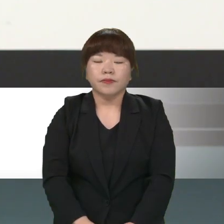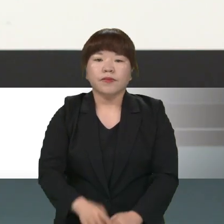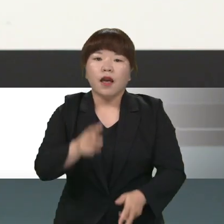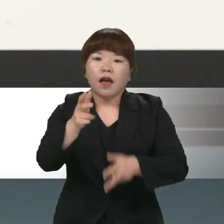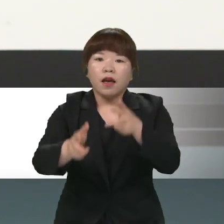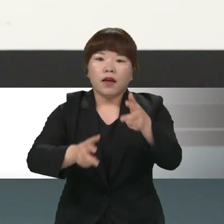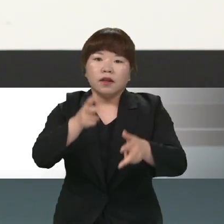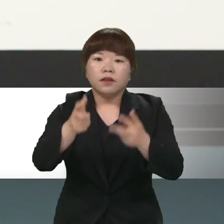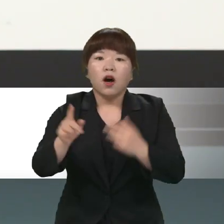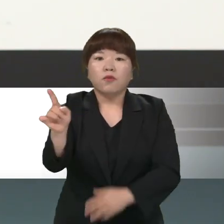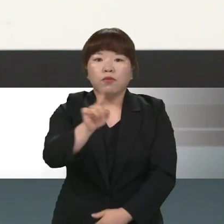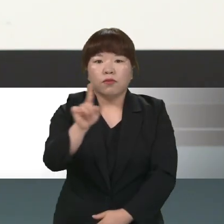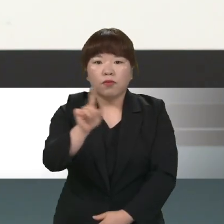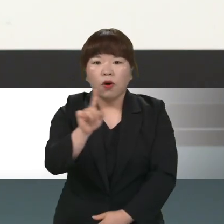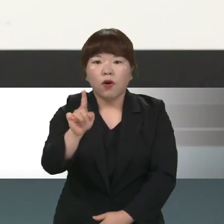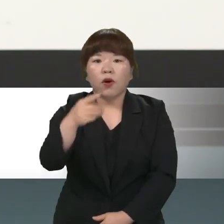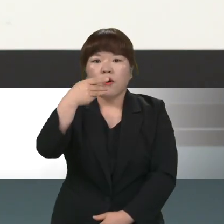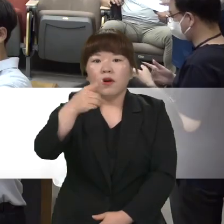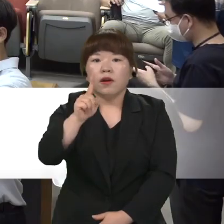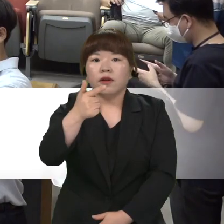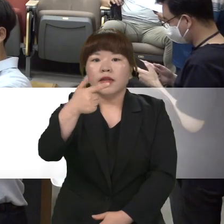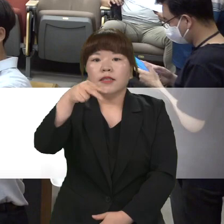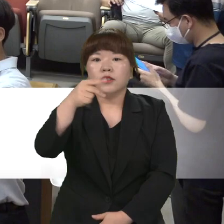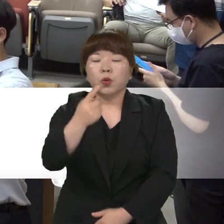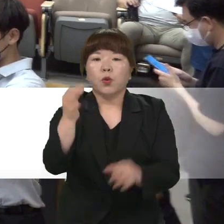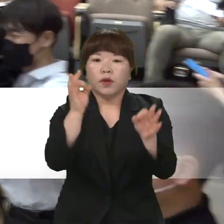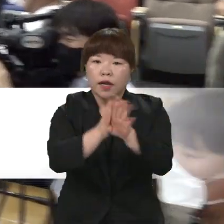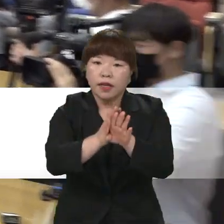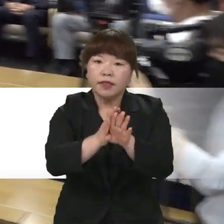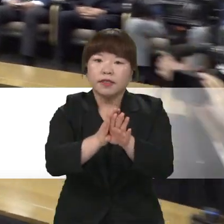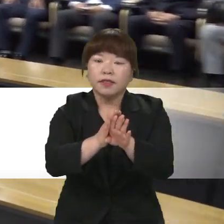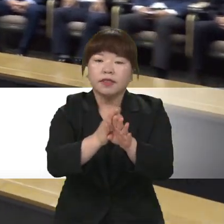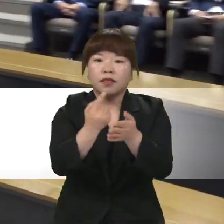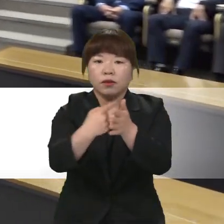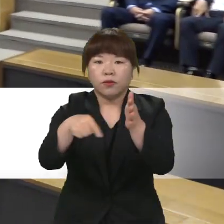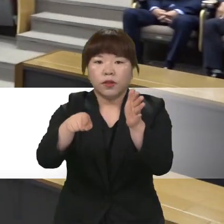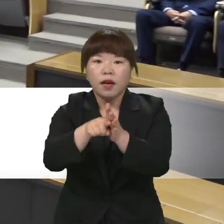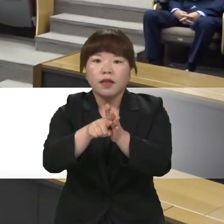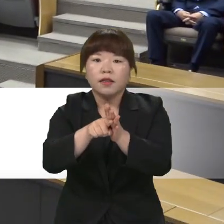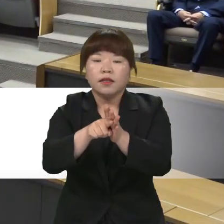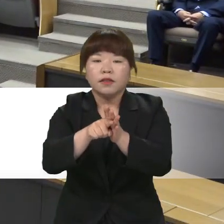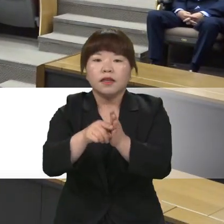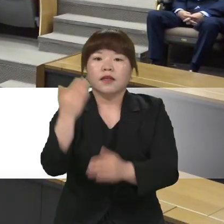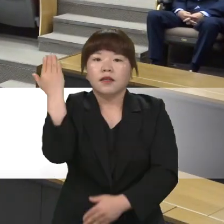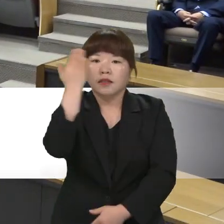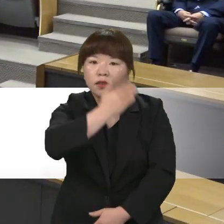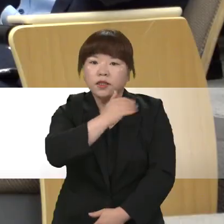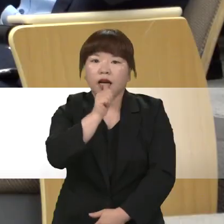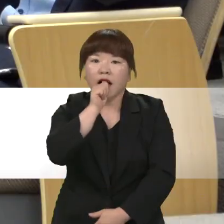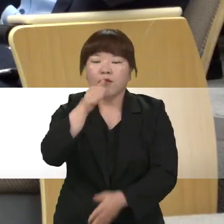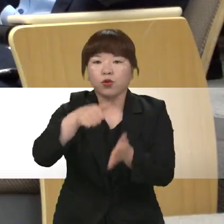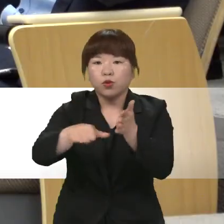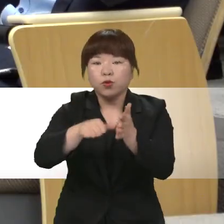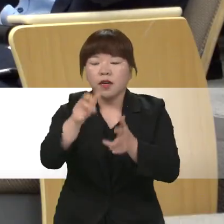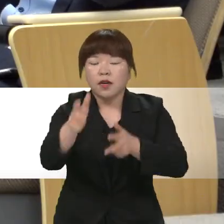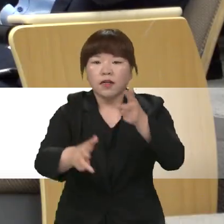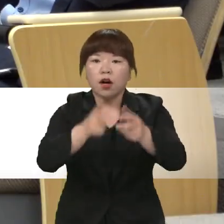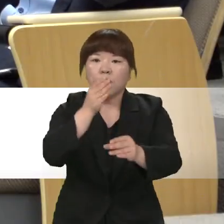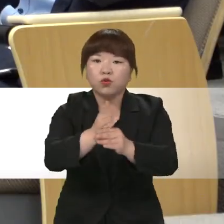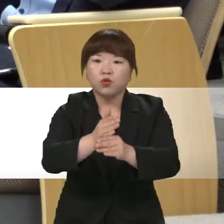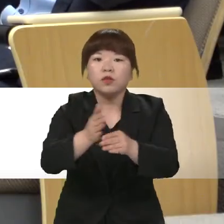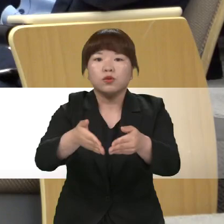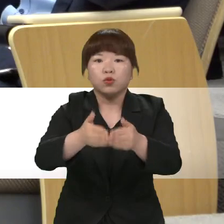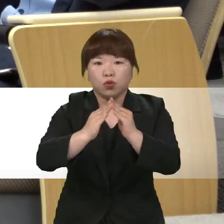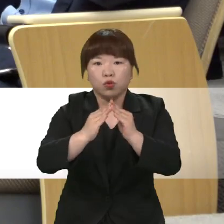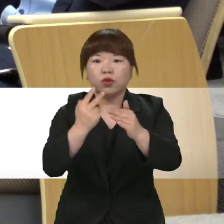경북 3단 되게 조 포항 권 사업은 탈 탄소 스마트 산단 대전환을 위한 그린 철강 기반 청정 금속 소재 산업